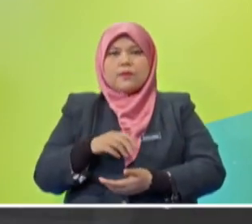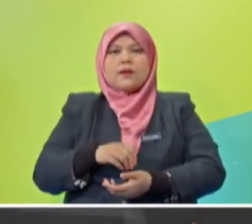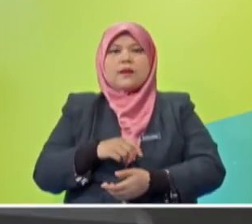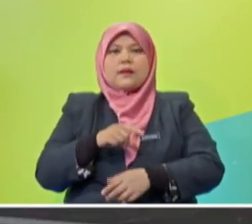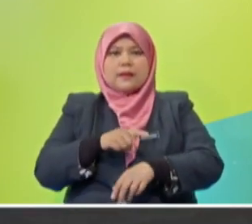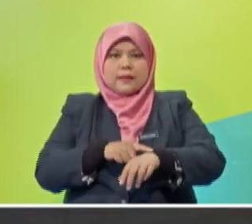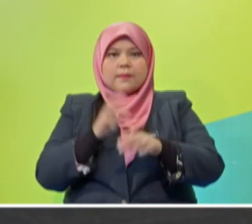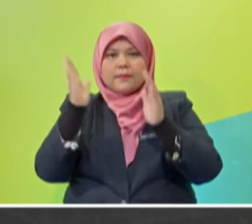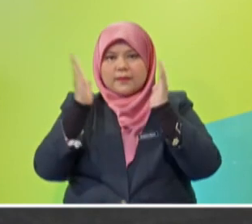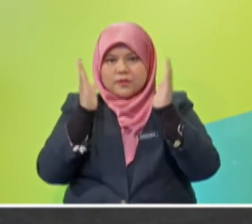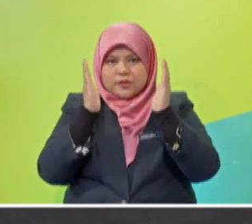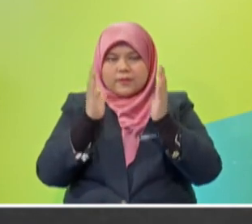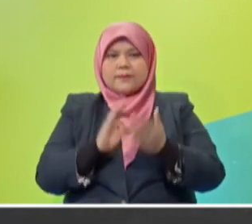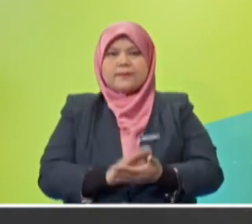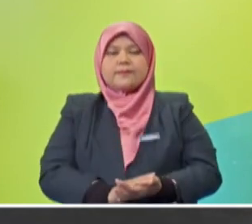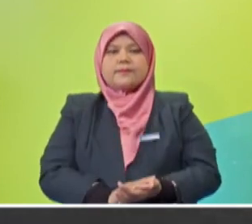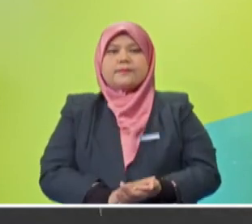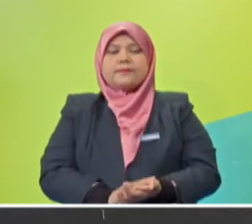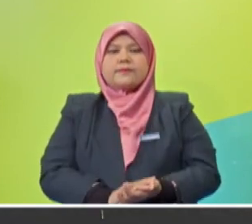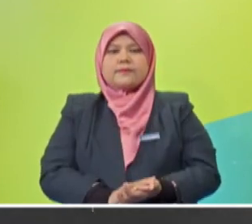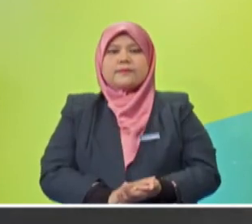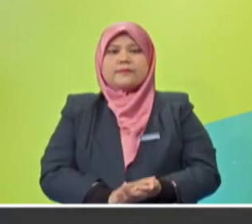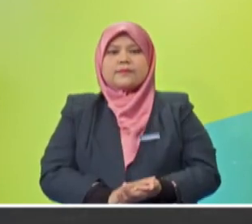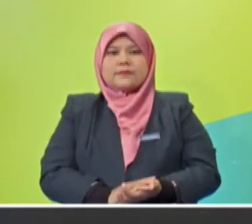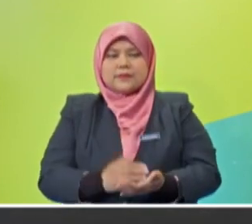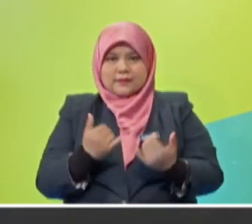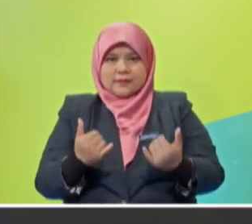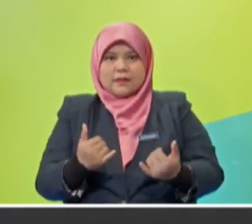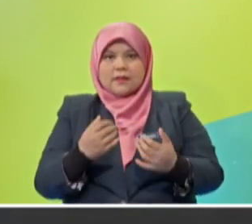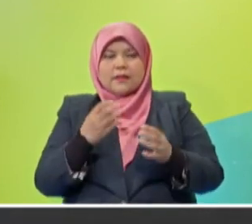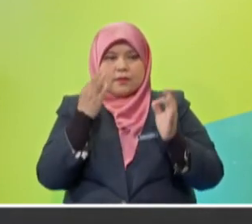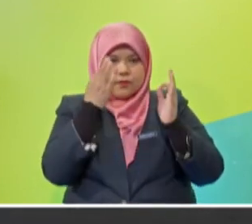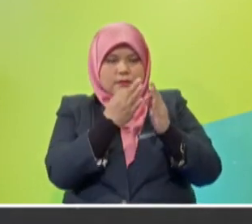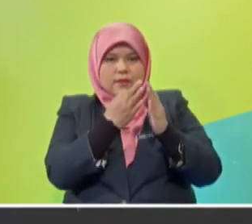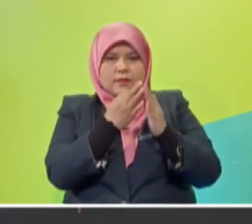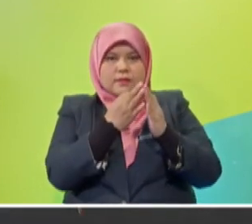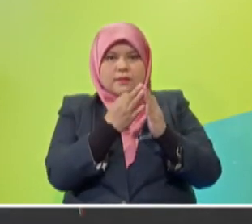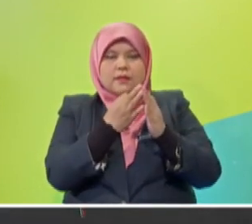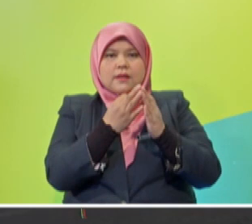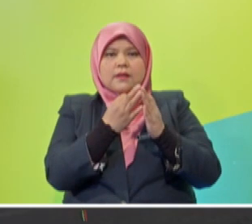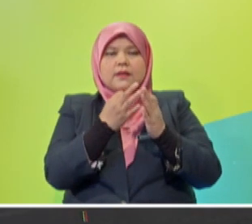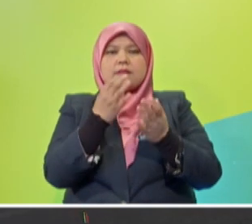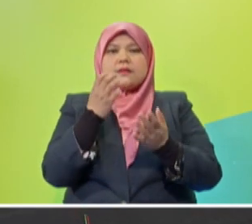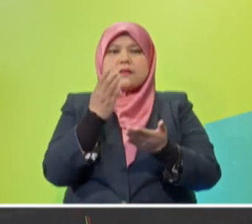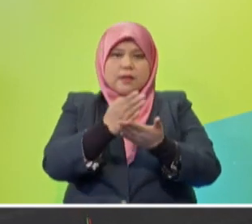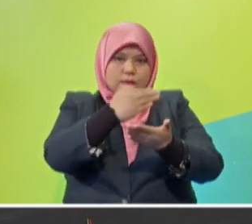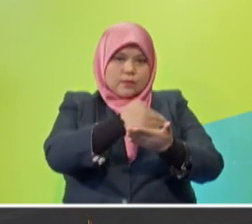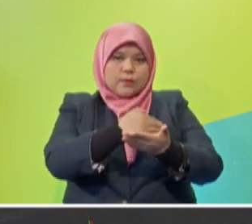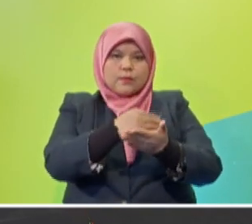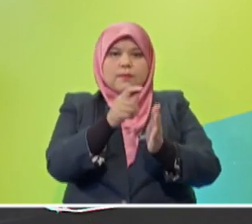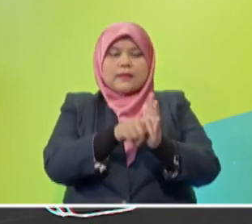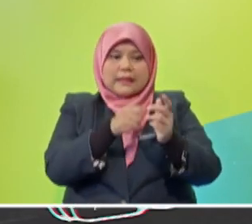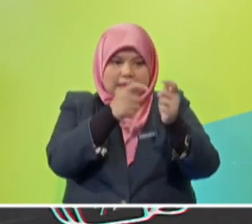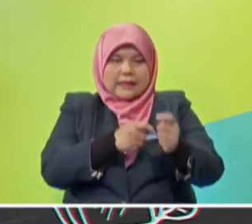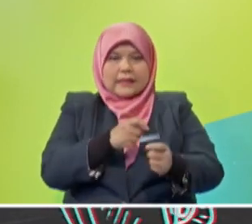di dalam Malaysia. Okey. Baiklah, kita fokus kepada taburan sektor prima, kita fokus kepada aktiviti pertanianlah.